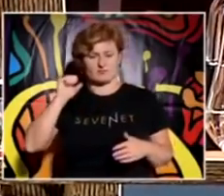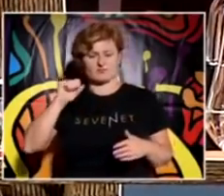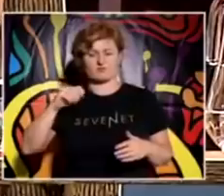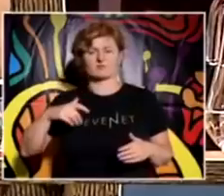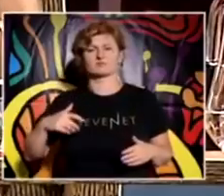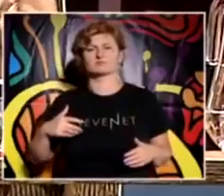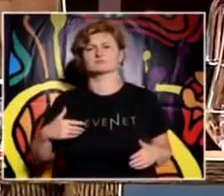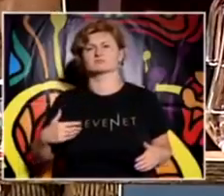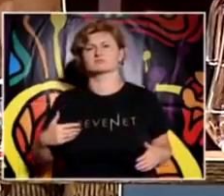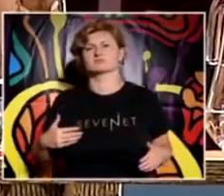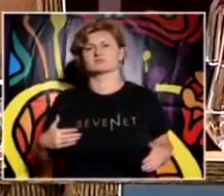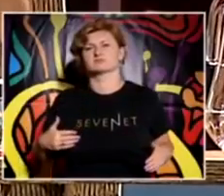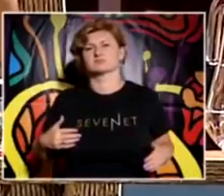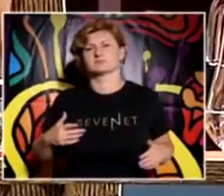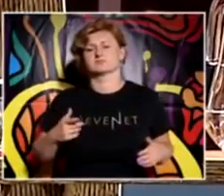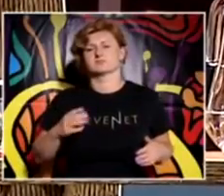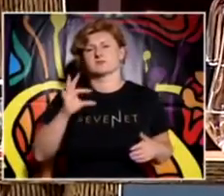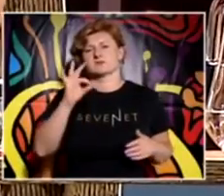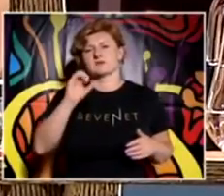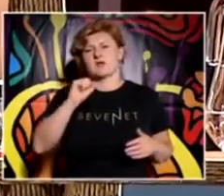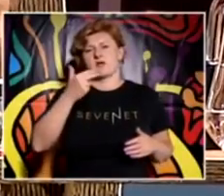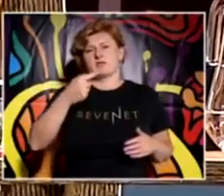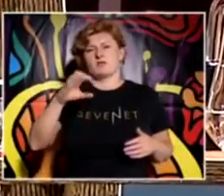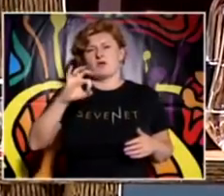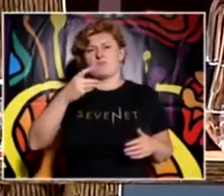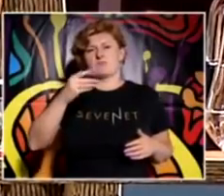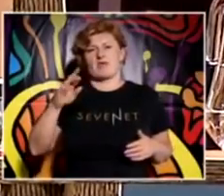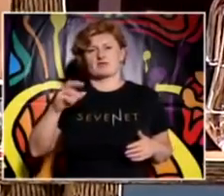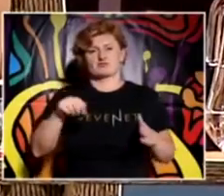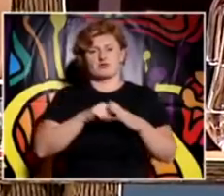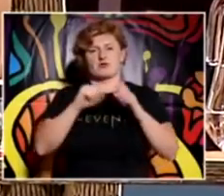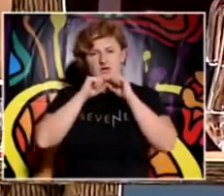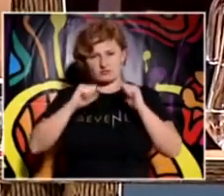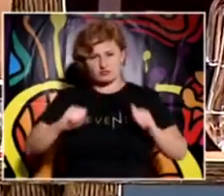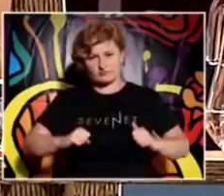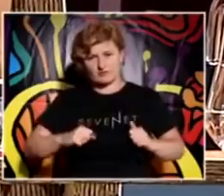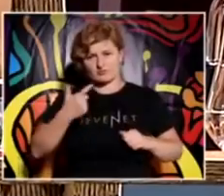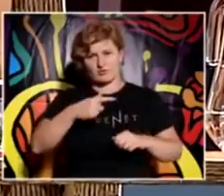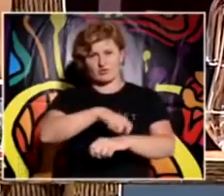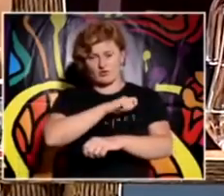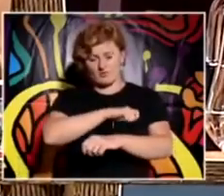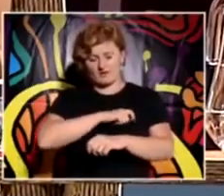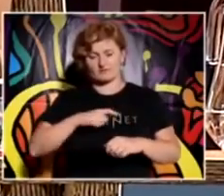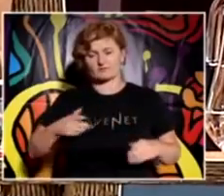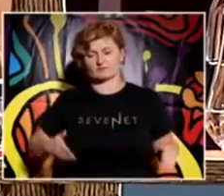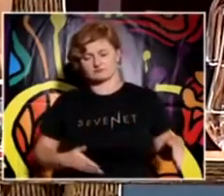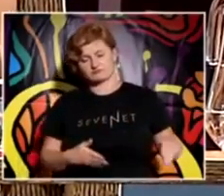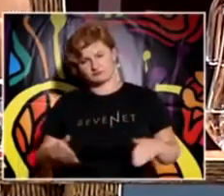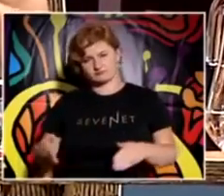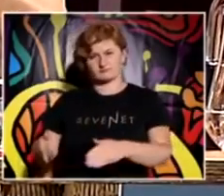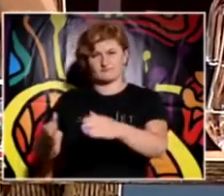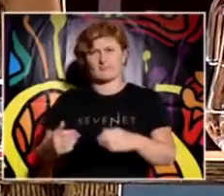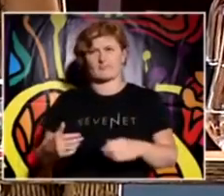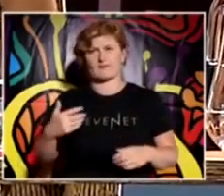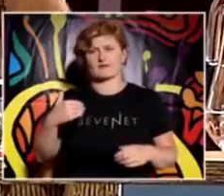filtrować. Płynęliśmy z Sandomierza do Kazimierza Dolnego, to było 100 kilometrów. I założyliśmy sobie taki punkt honoru, że